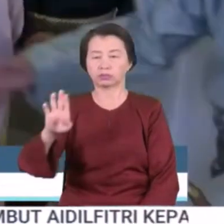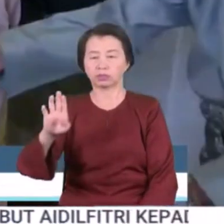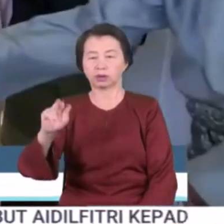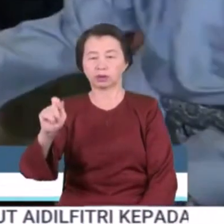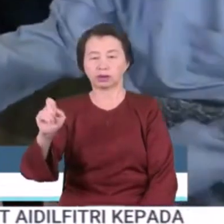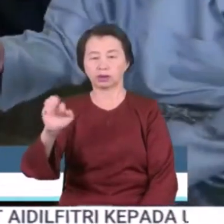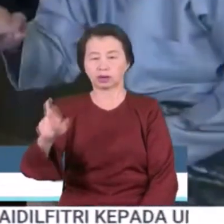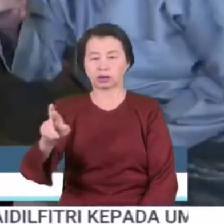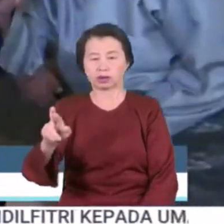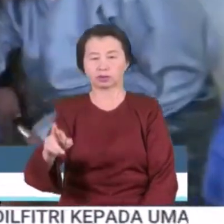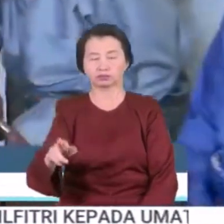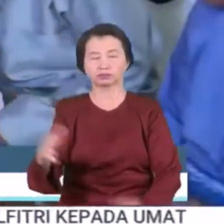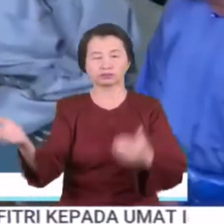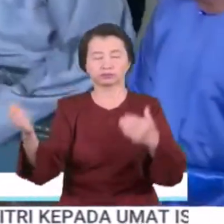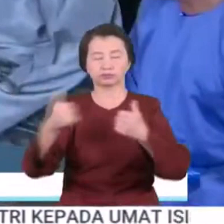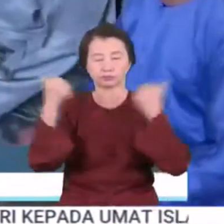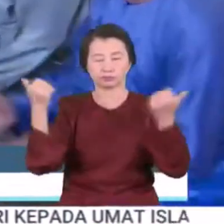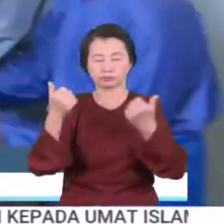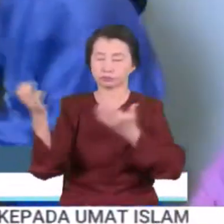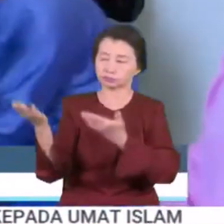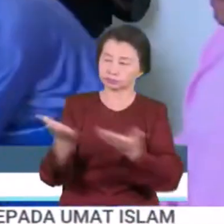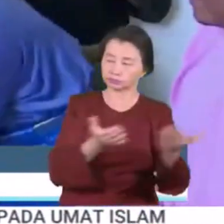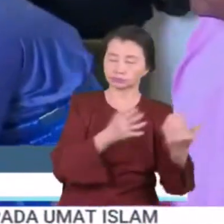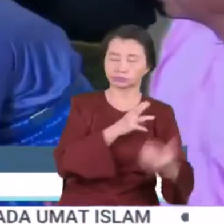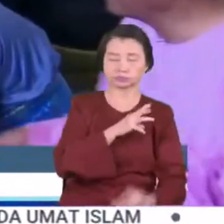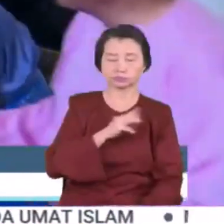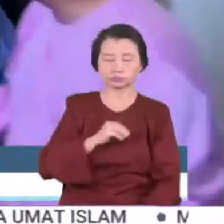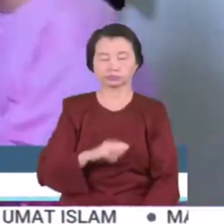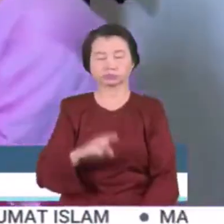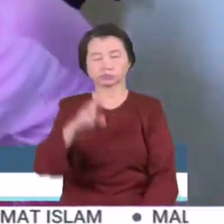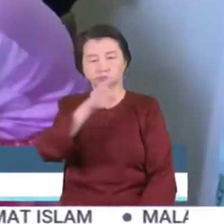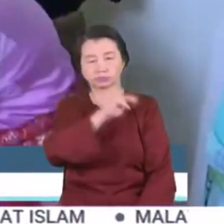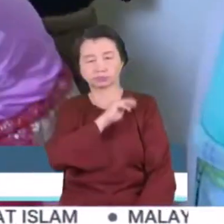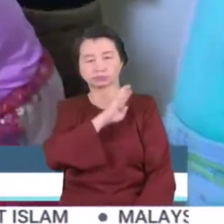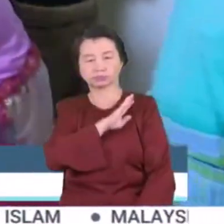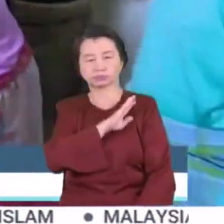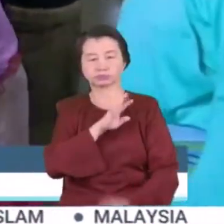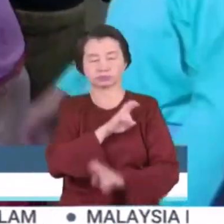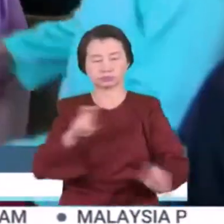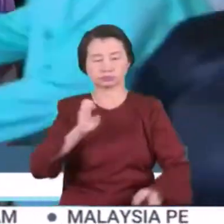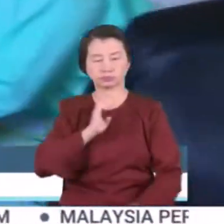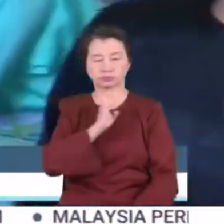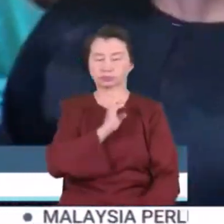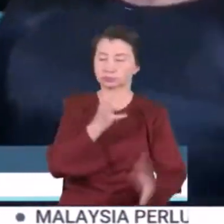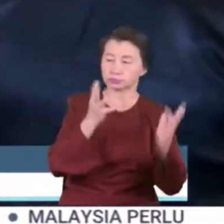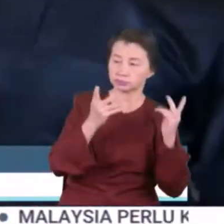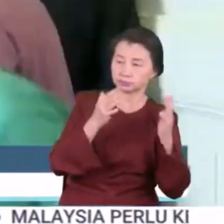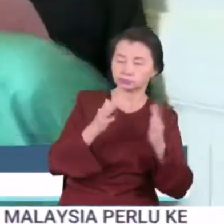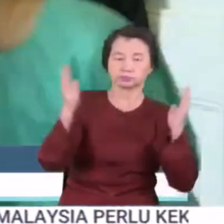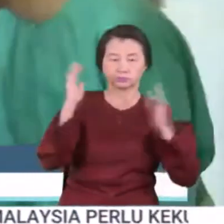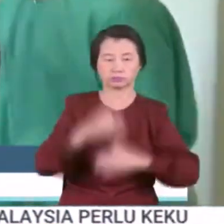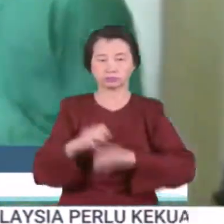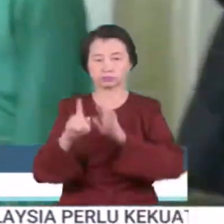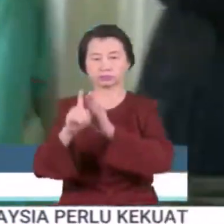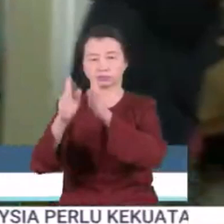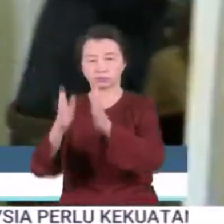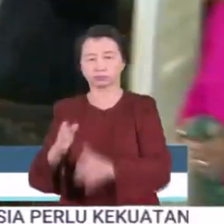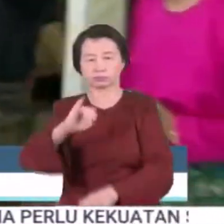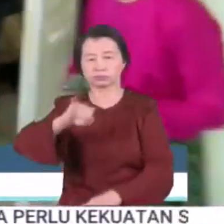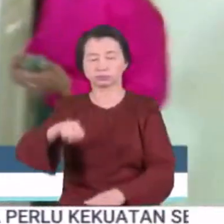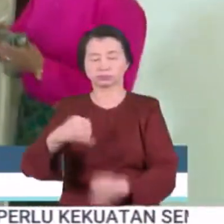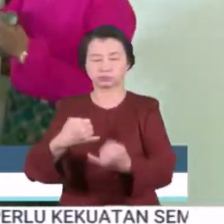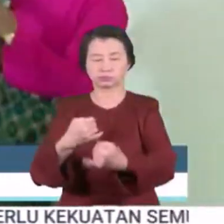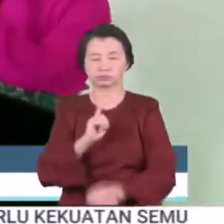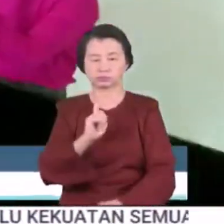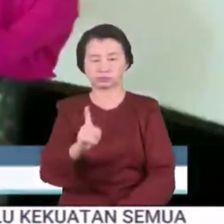Bakar menyambut ketibaan Baginda menteri besar Datuk on Hafiz Gazi dan barisan exco solat sunat diimamkan Imam jabatan agama